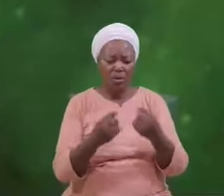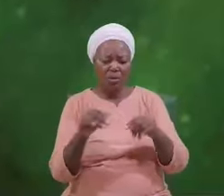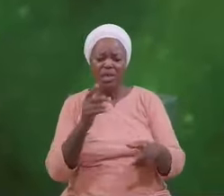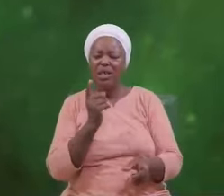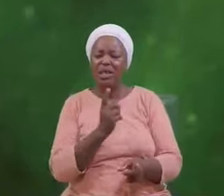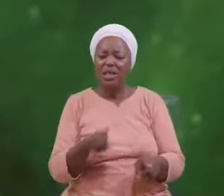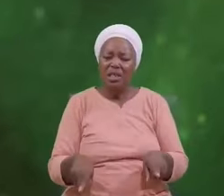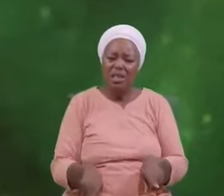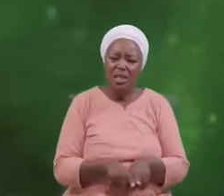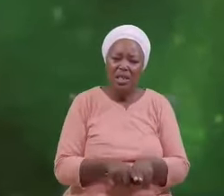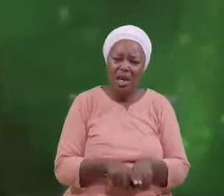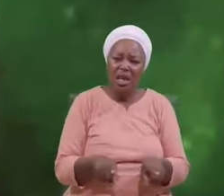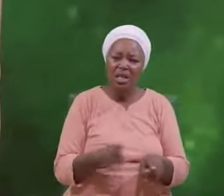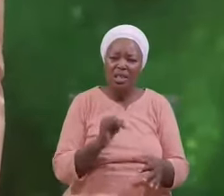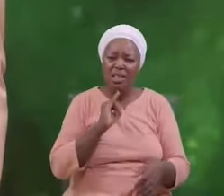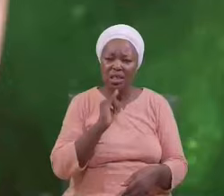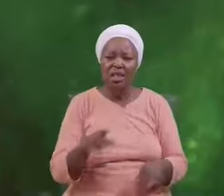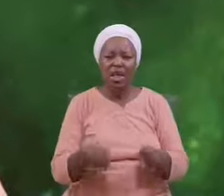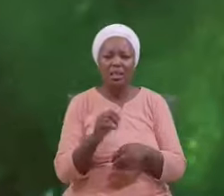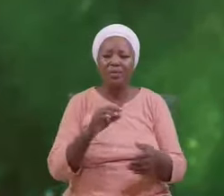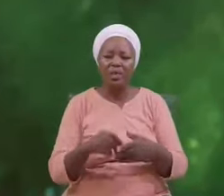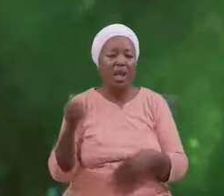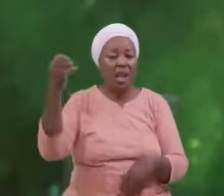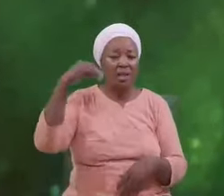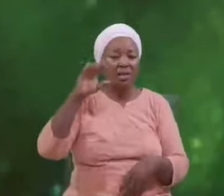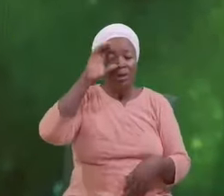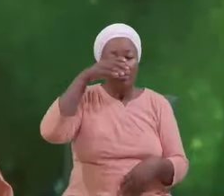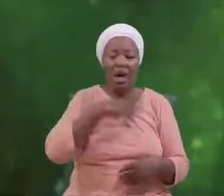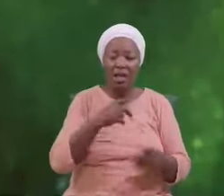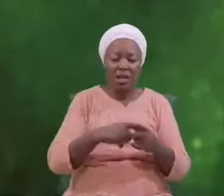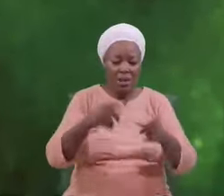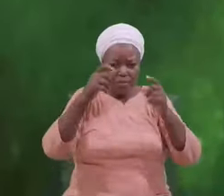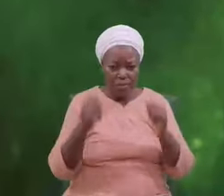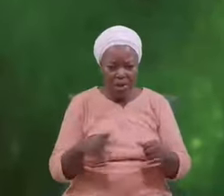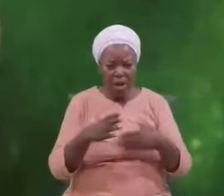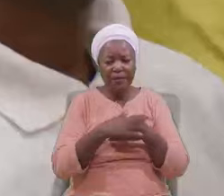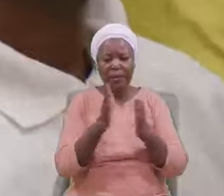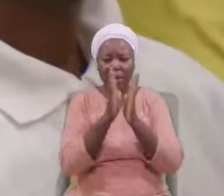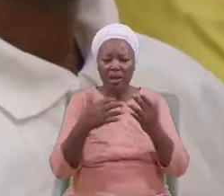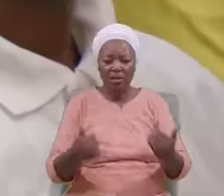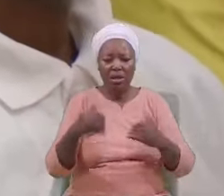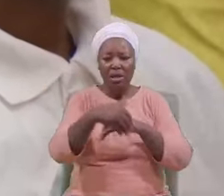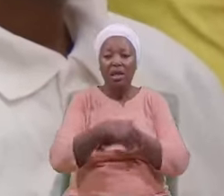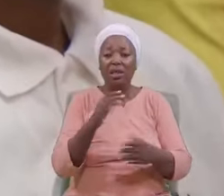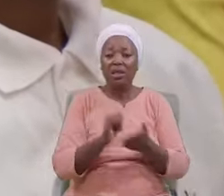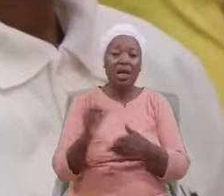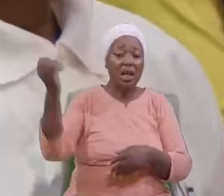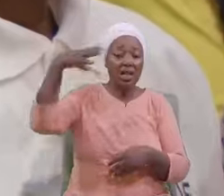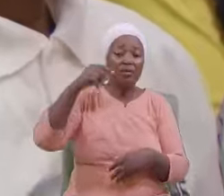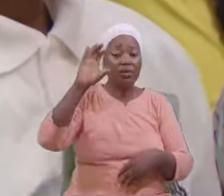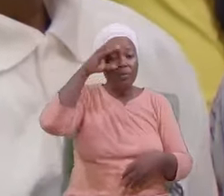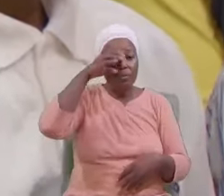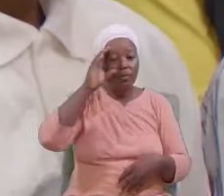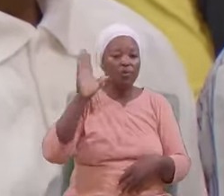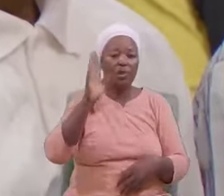la lumière de la lune est éterne. Aussitôt après la prière de ce jour, la